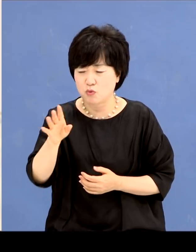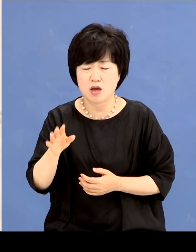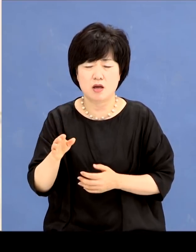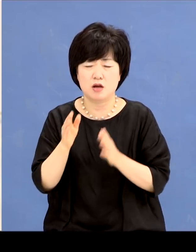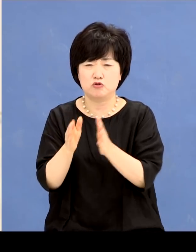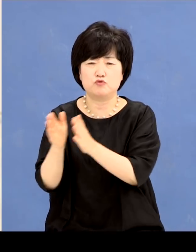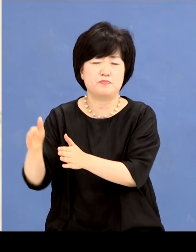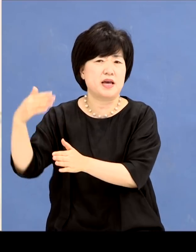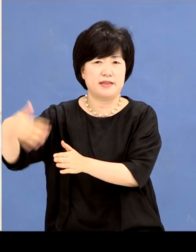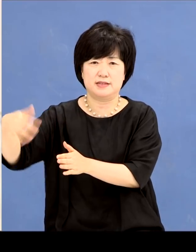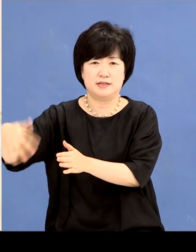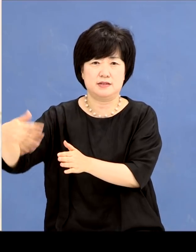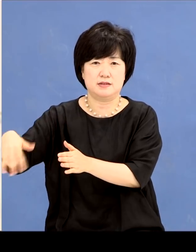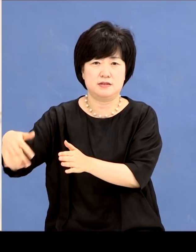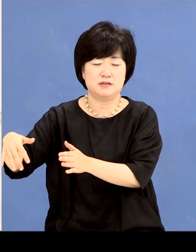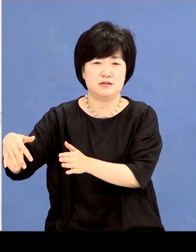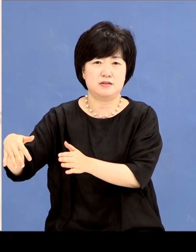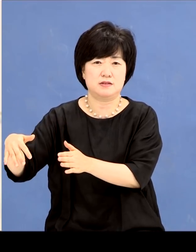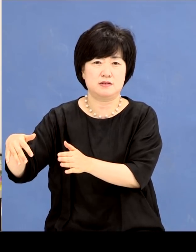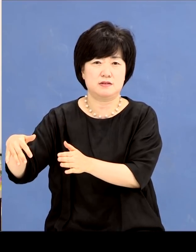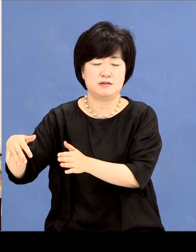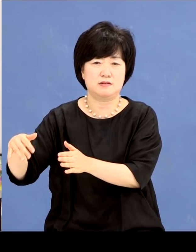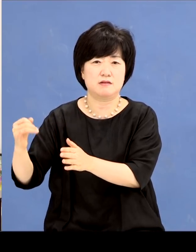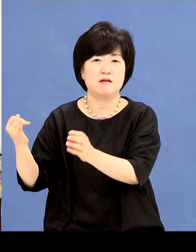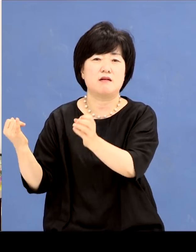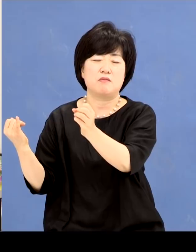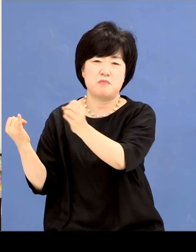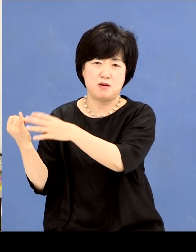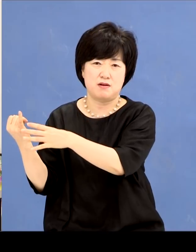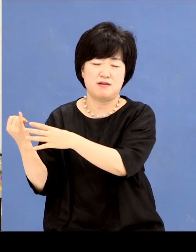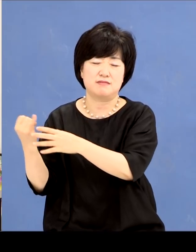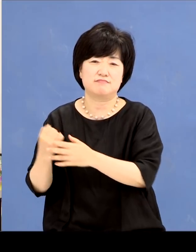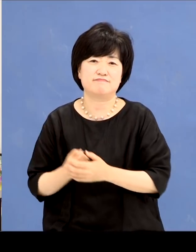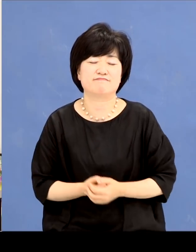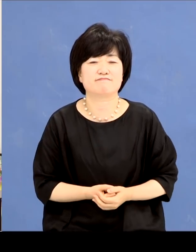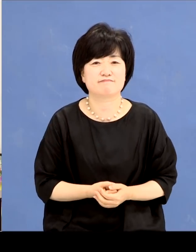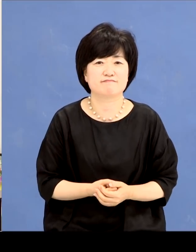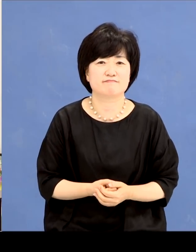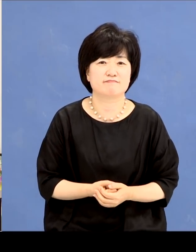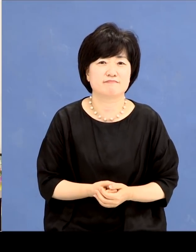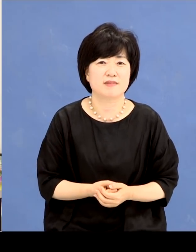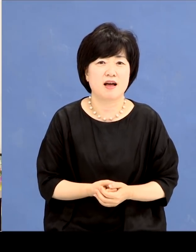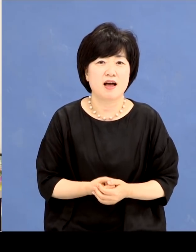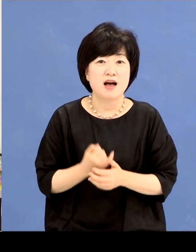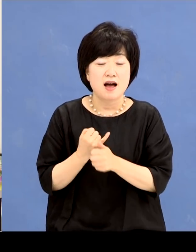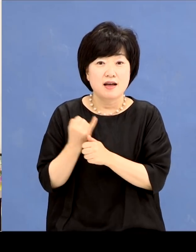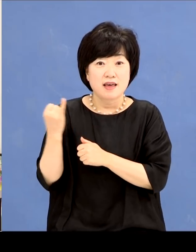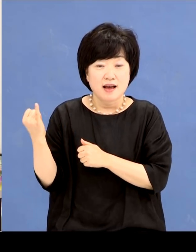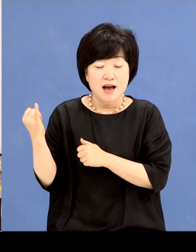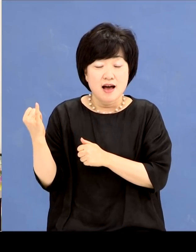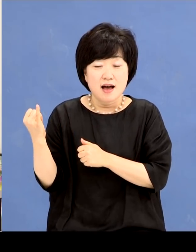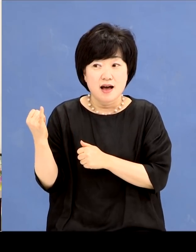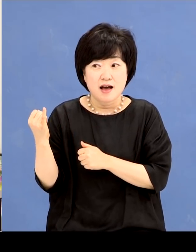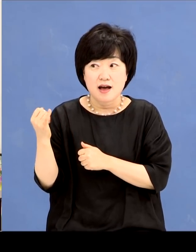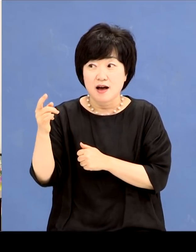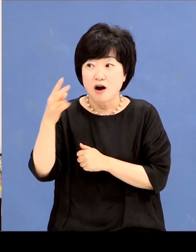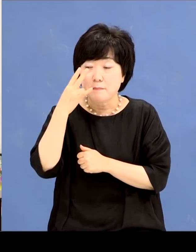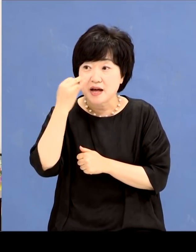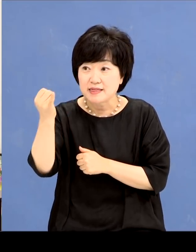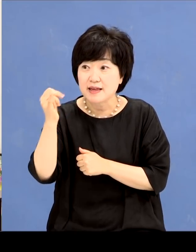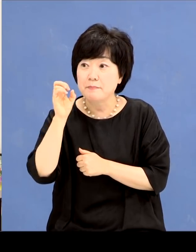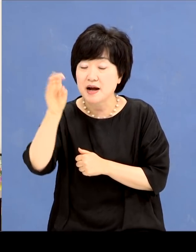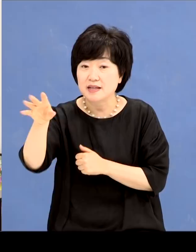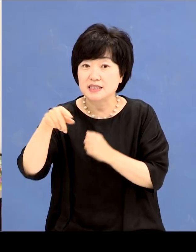어. 아직 준비가 되지 않았다. 그렇게 그게 들렸군요. 예. 그러면 이제 들리는 거예요. 우리 네. 아내분이 엄마한테 미리 얘기했다는